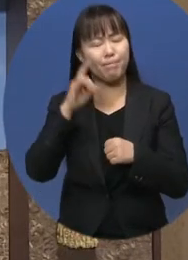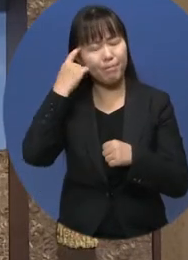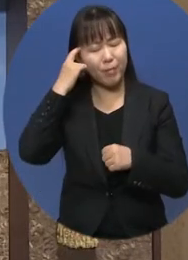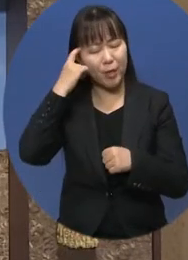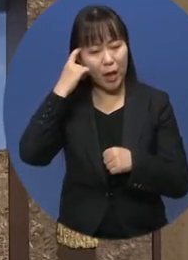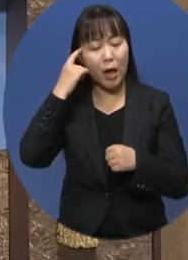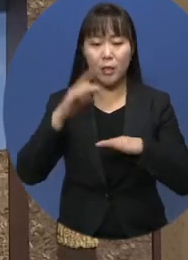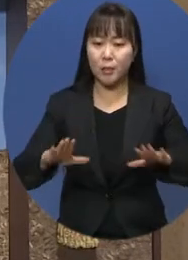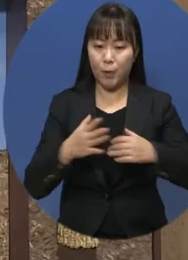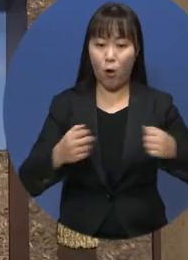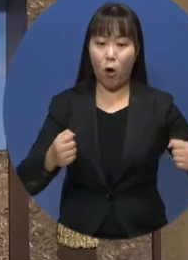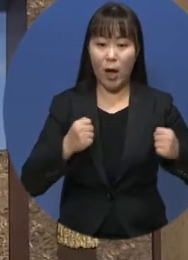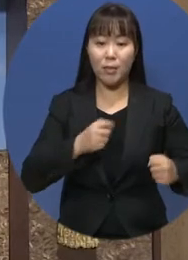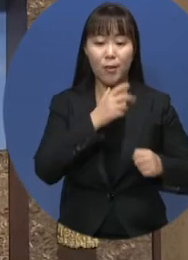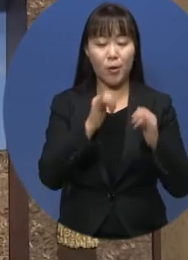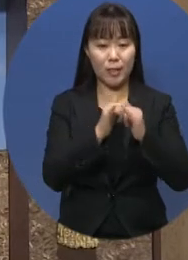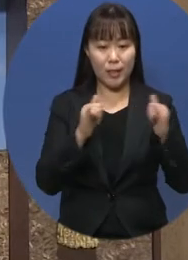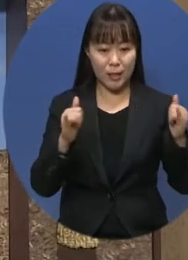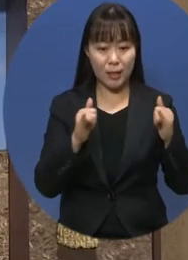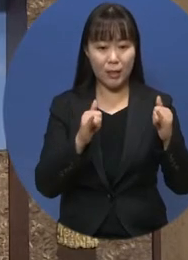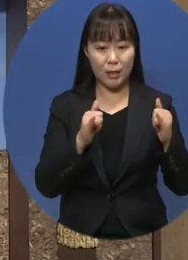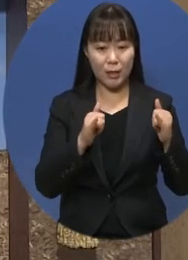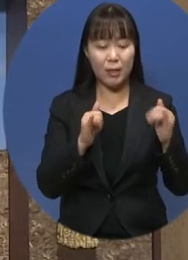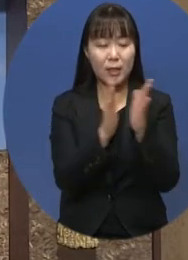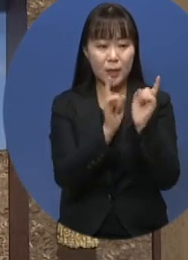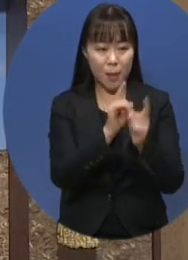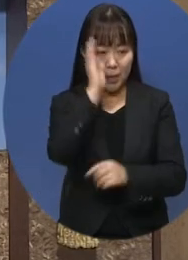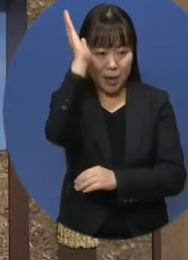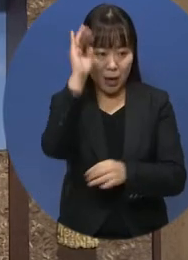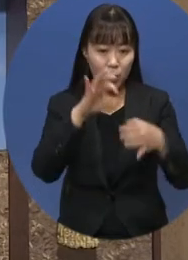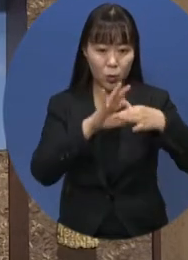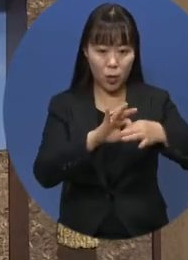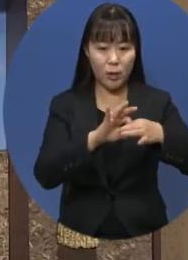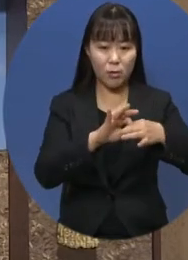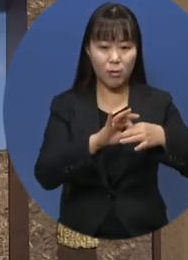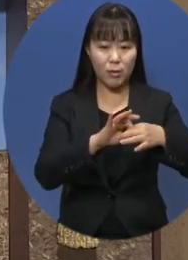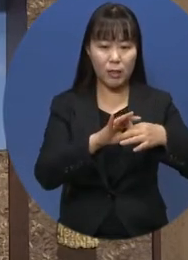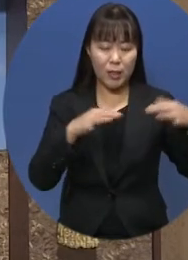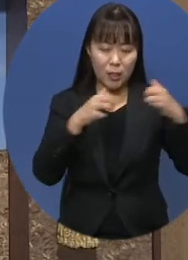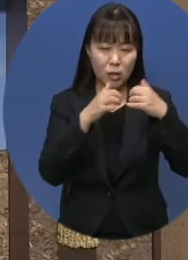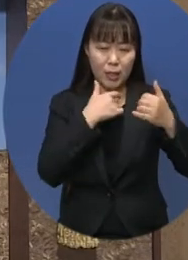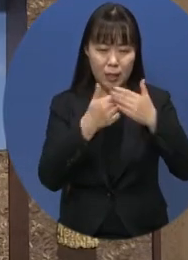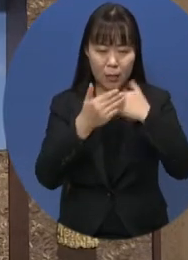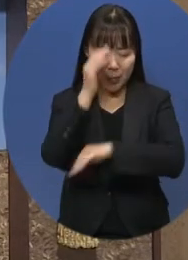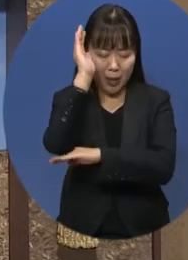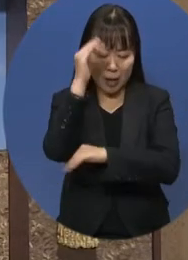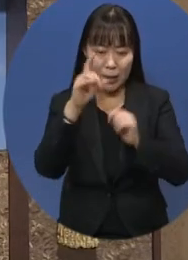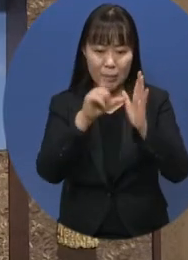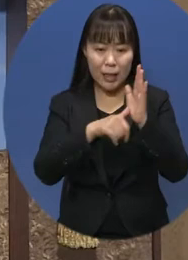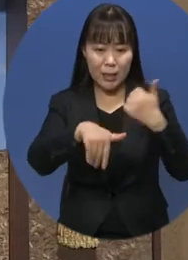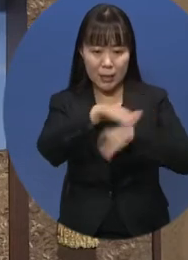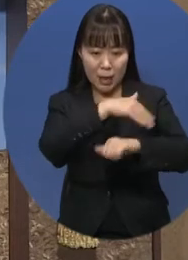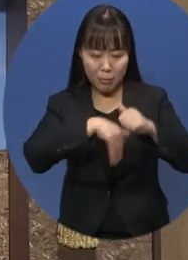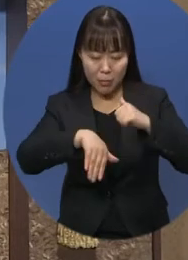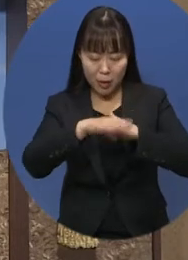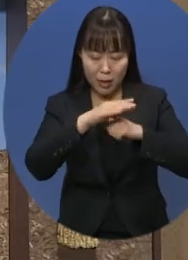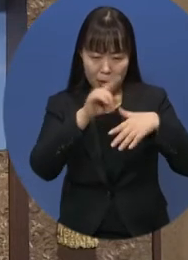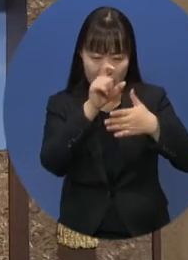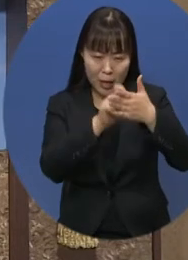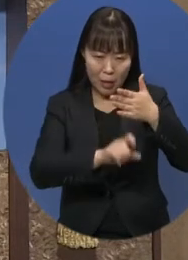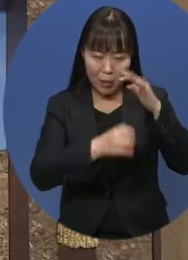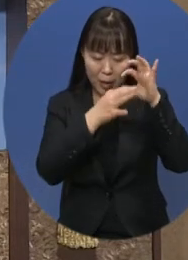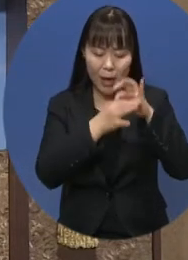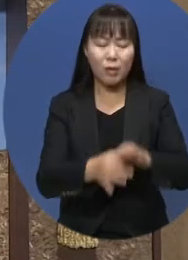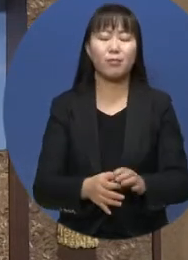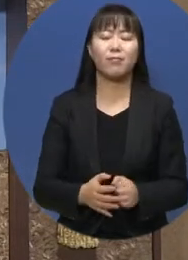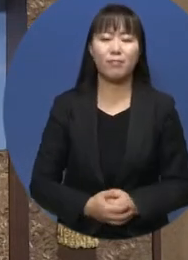건강하신 우리 어르신들의 육성을 통해서 그 생생한 전쟁 체 험 담 과 그 당시 삶을 지금 기록으로 계획을